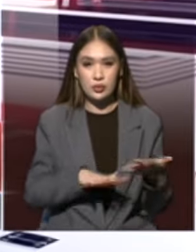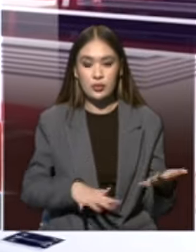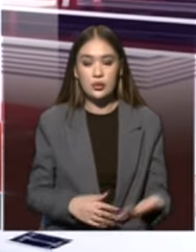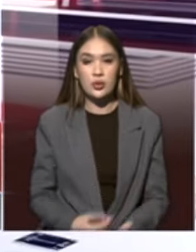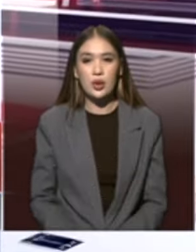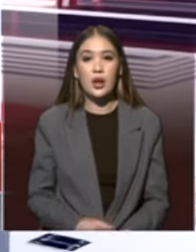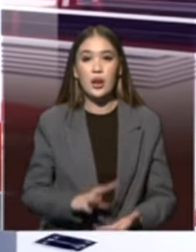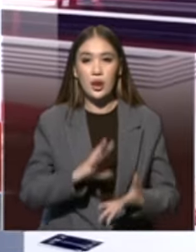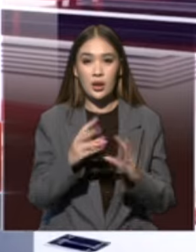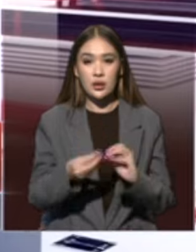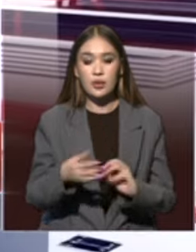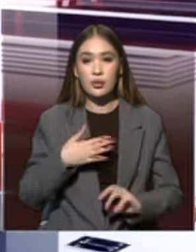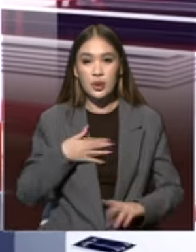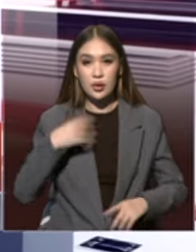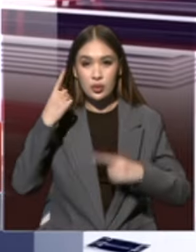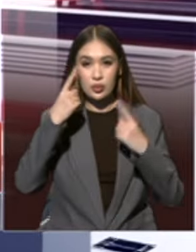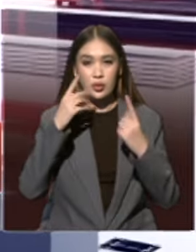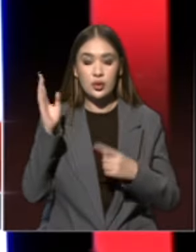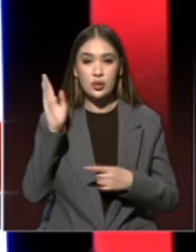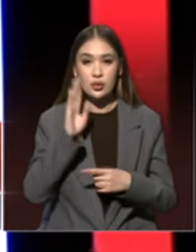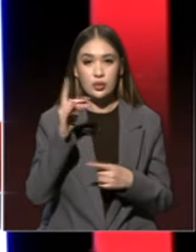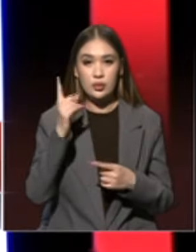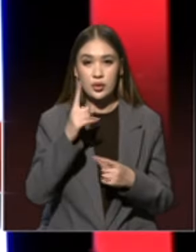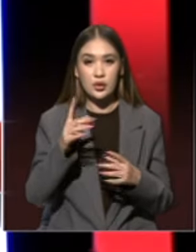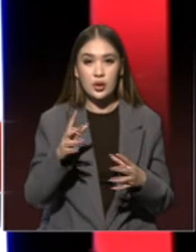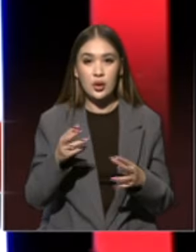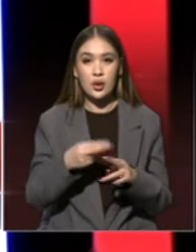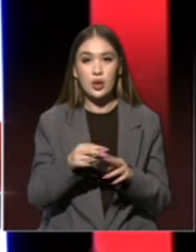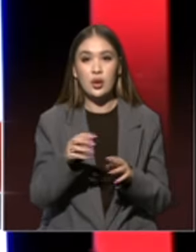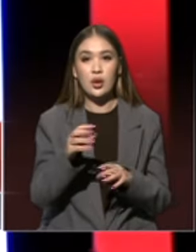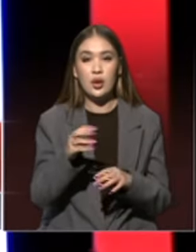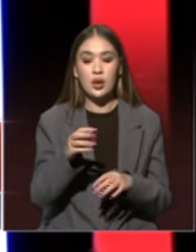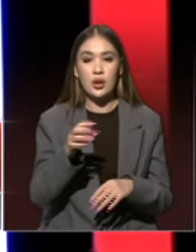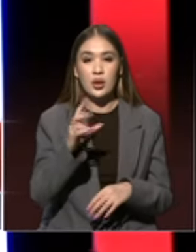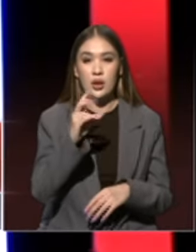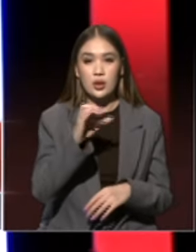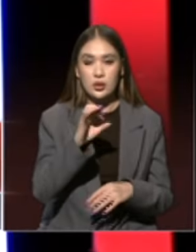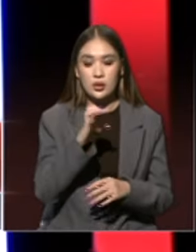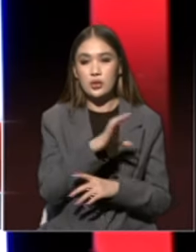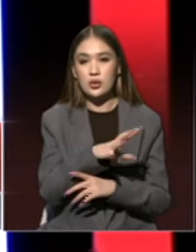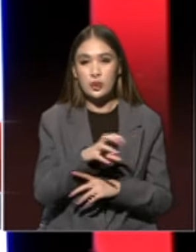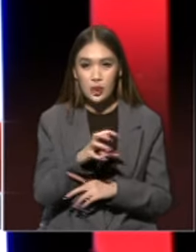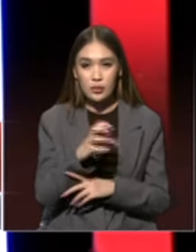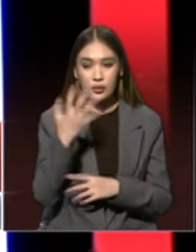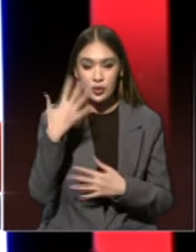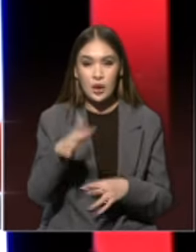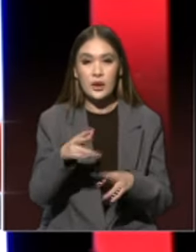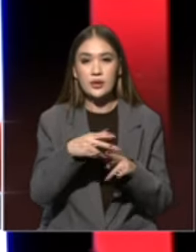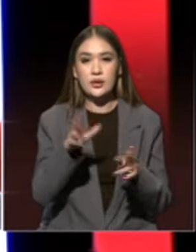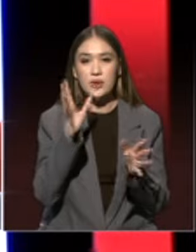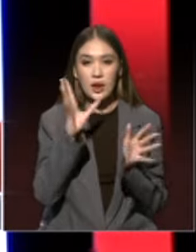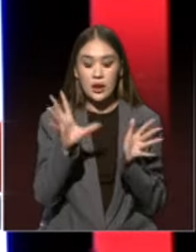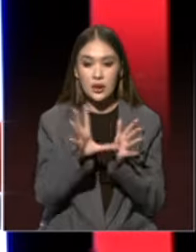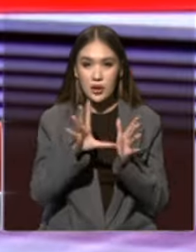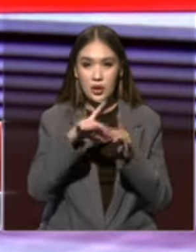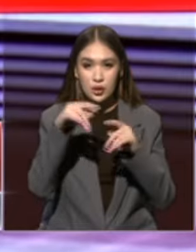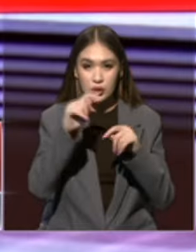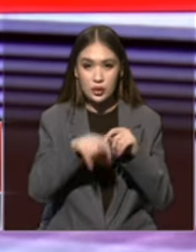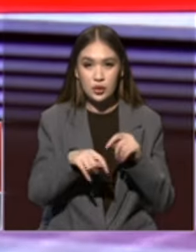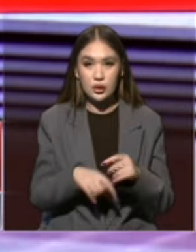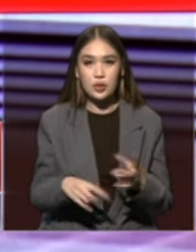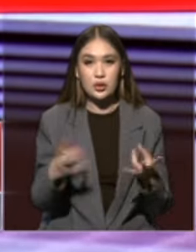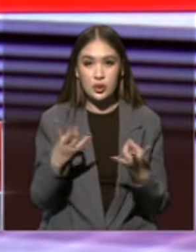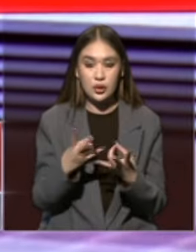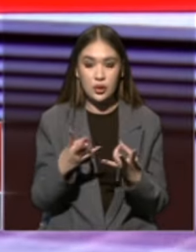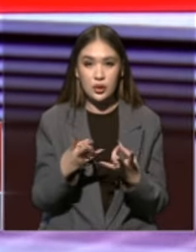Яғни менің ойымша, бірінші су кеткеннен кейін немесе насоспен сорып алғаннан кейін барып техникалық тексеру жүргізілу керек қой.